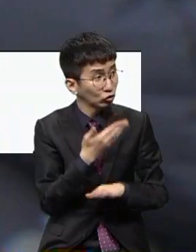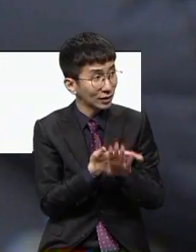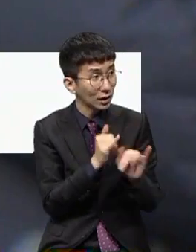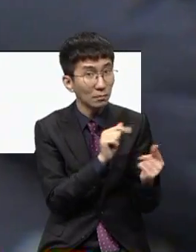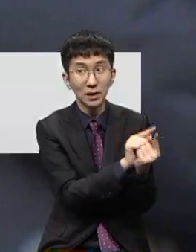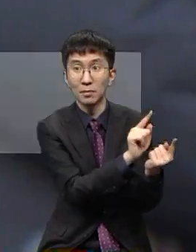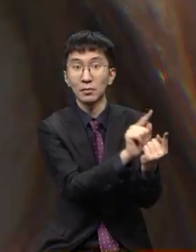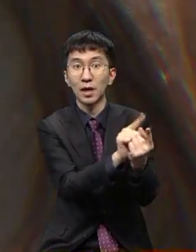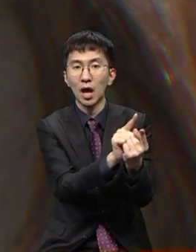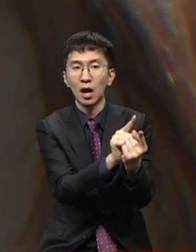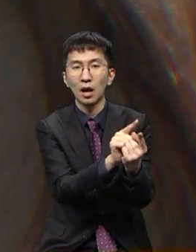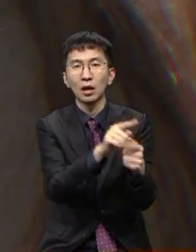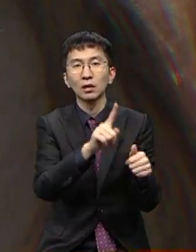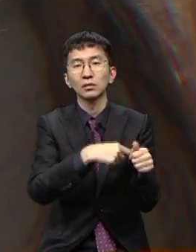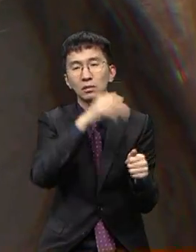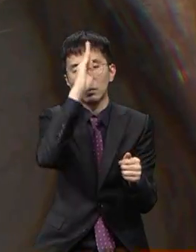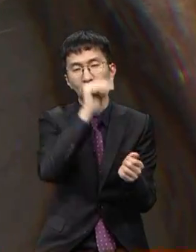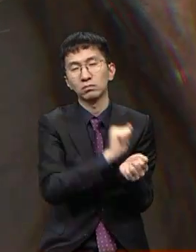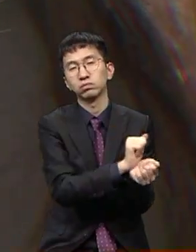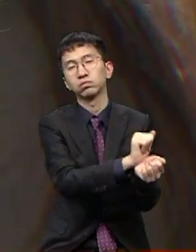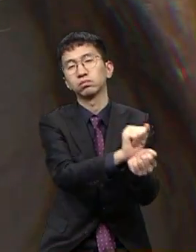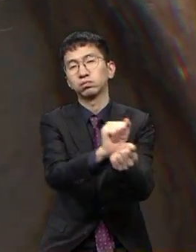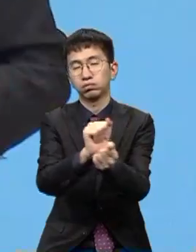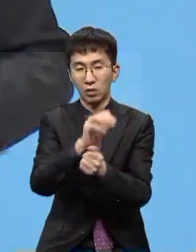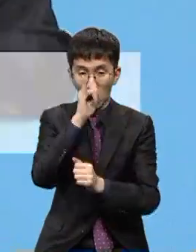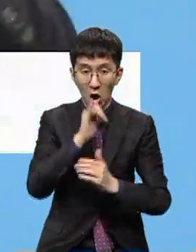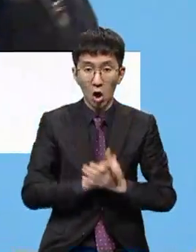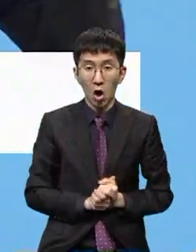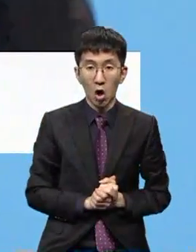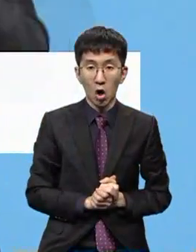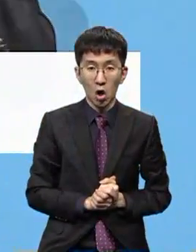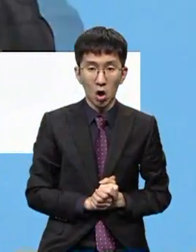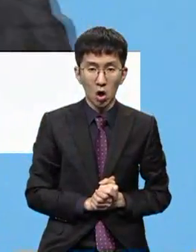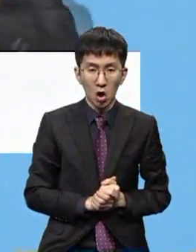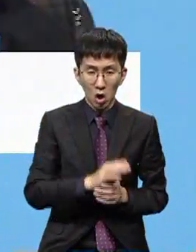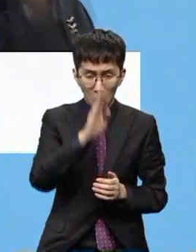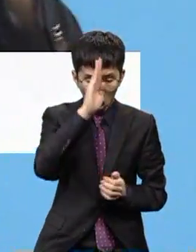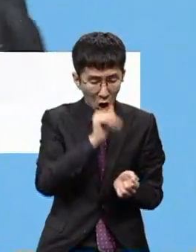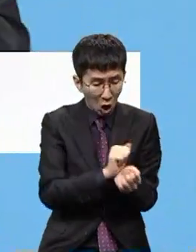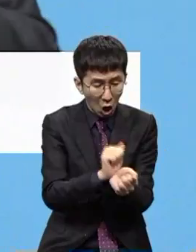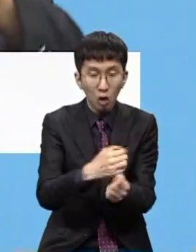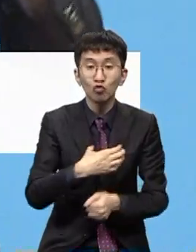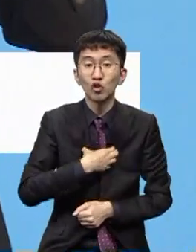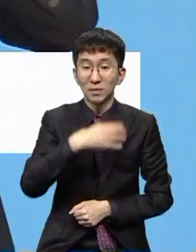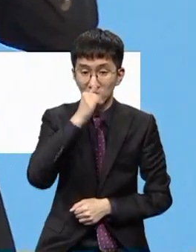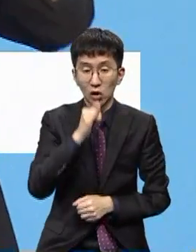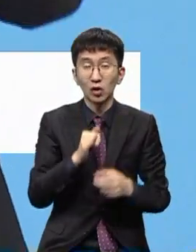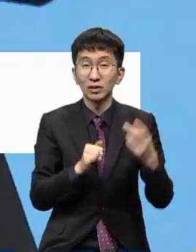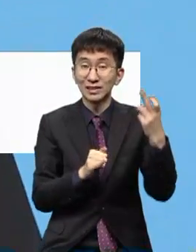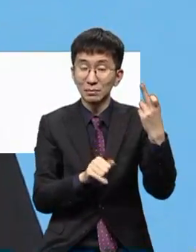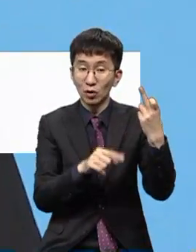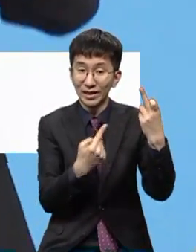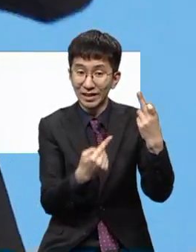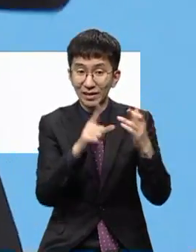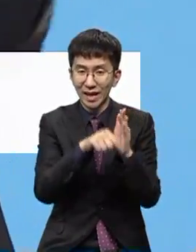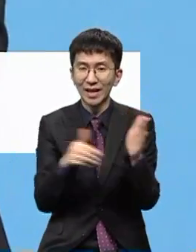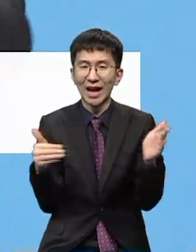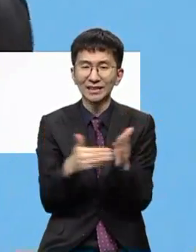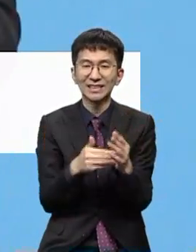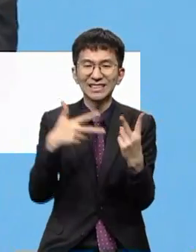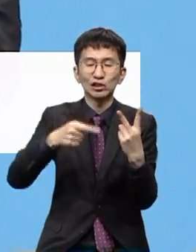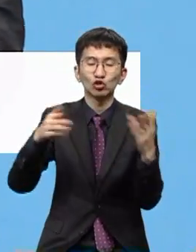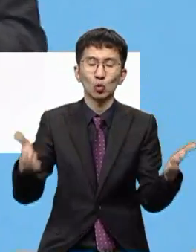접촉해 확산한 걸로 추정됩니다. 추가적인 집단 감염 우려가 있어 12월 1일까지 2주간 코호트